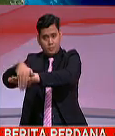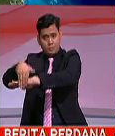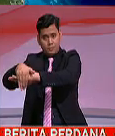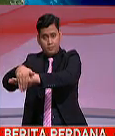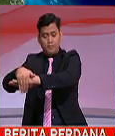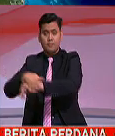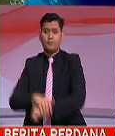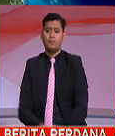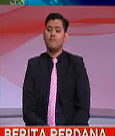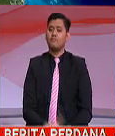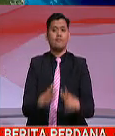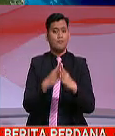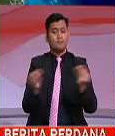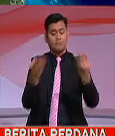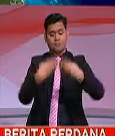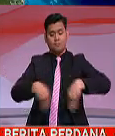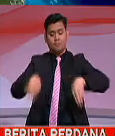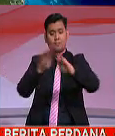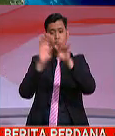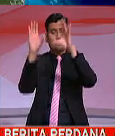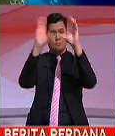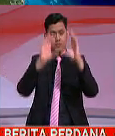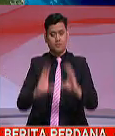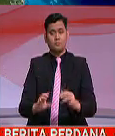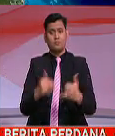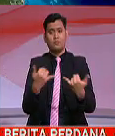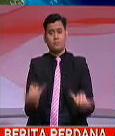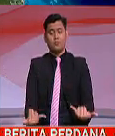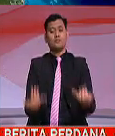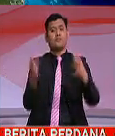malam nanti juga. Sekian dari saya, Farah Halim. Seterusnya, kita perhatikan